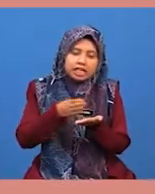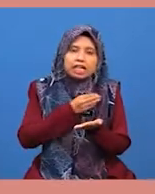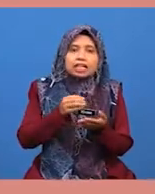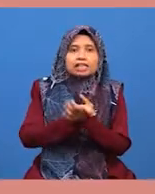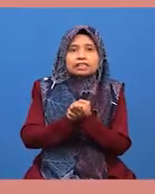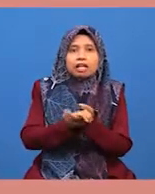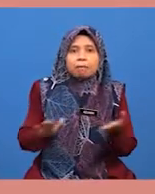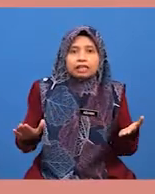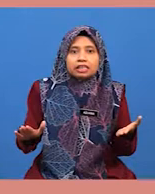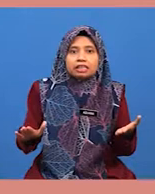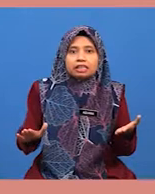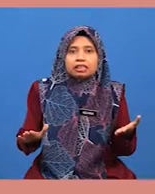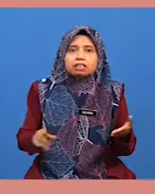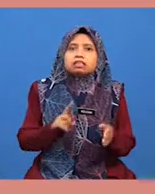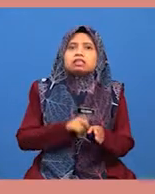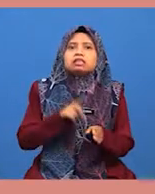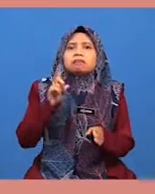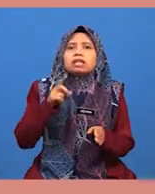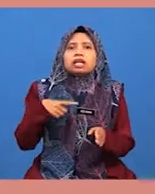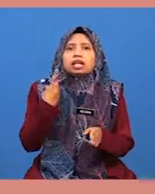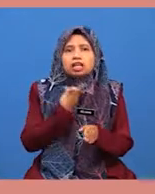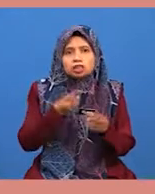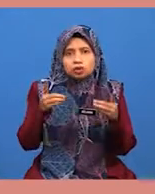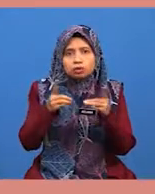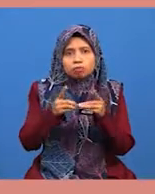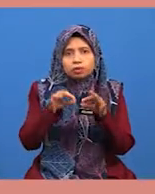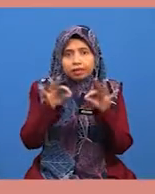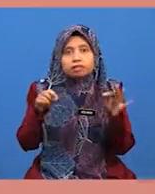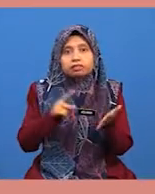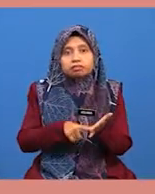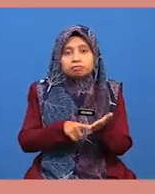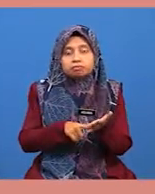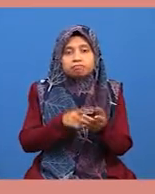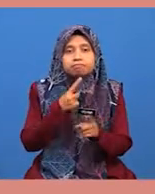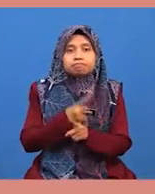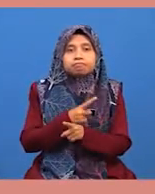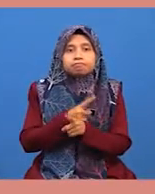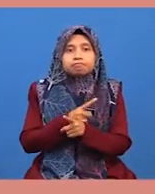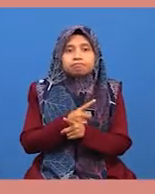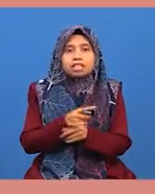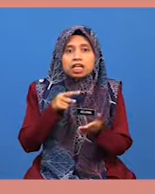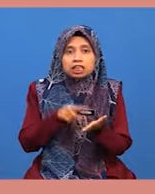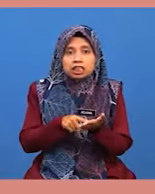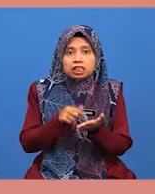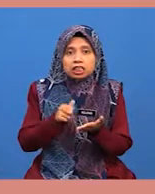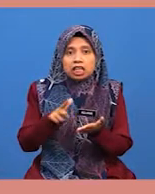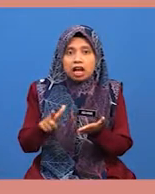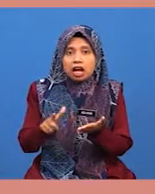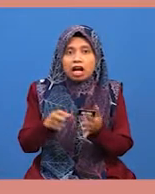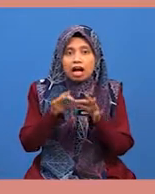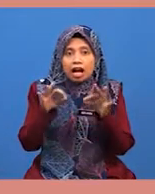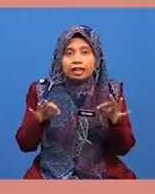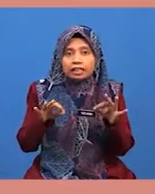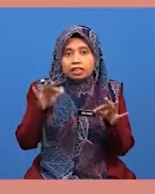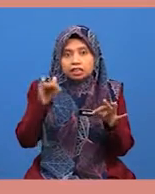kita pernah jumpa ayat ini? Cuba fikirkan. Betul, ini ialah ayat